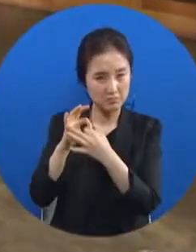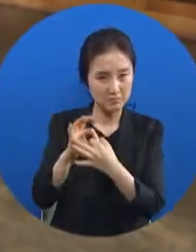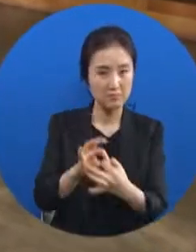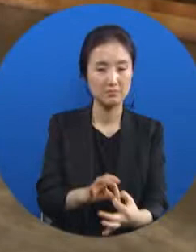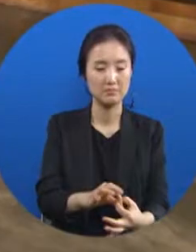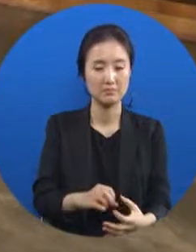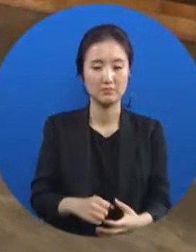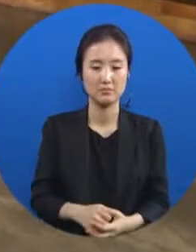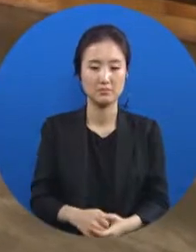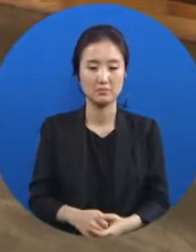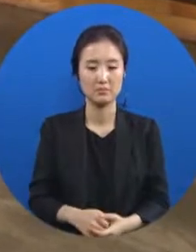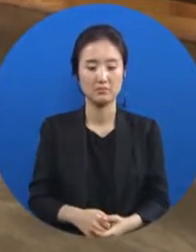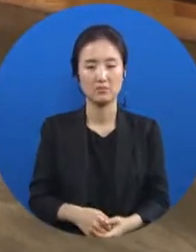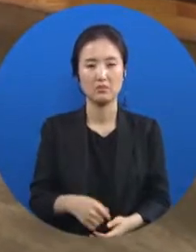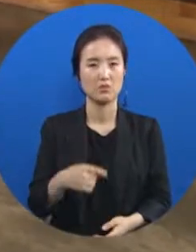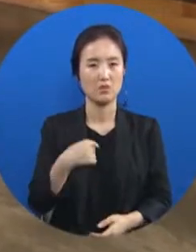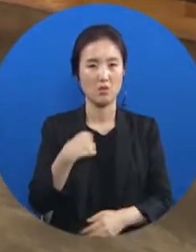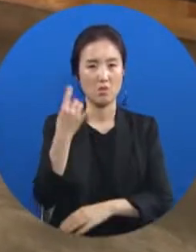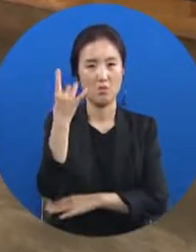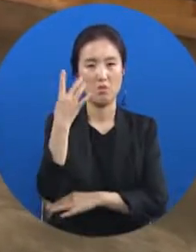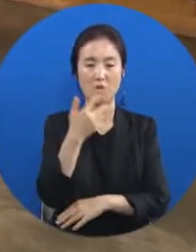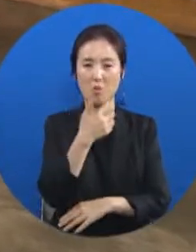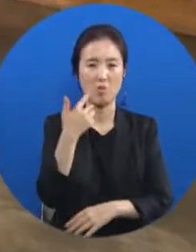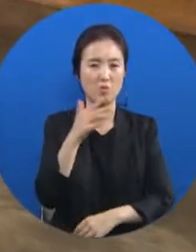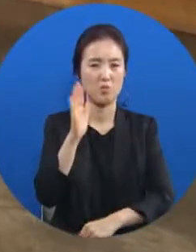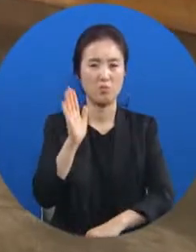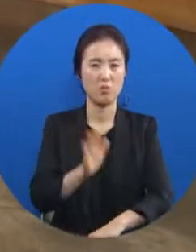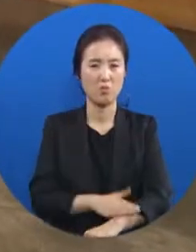학교에서 그 방글라데시에